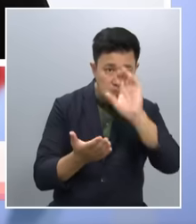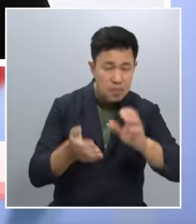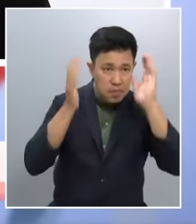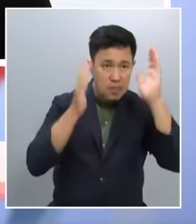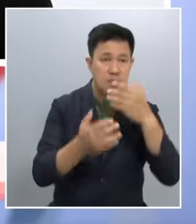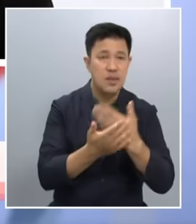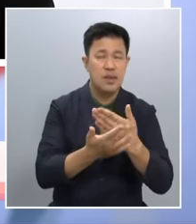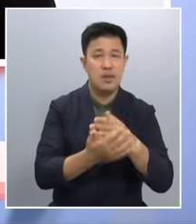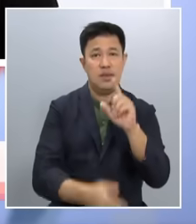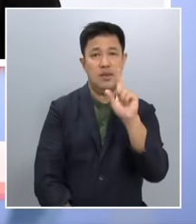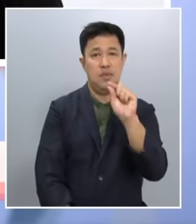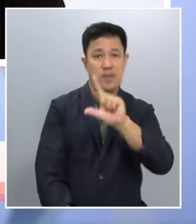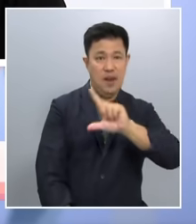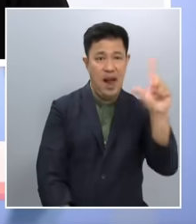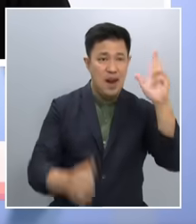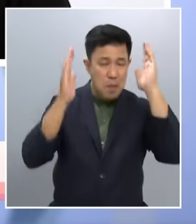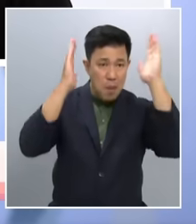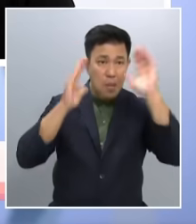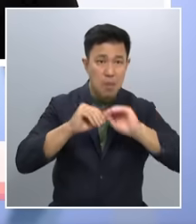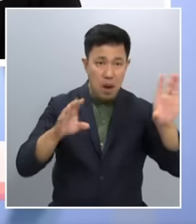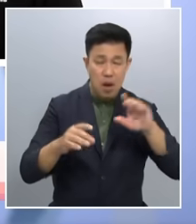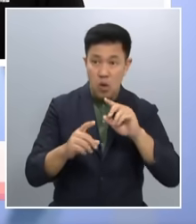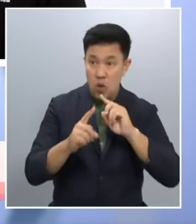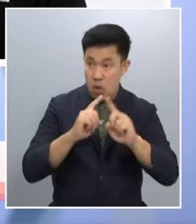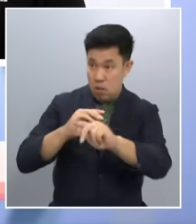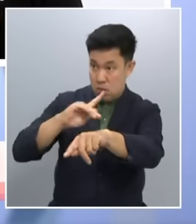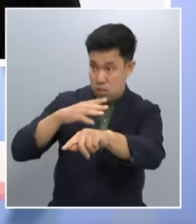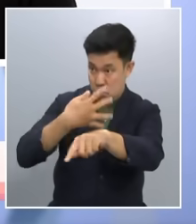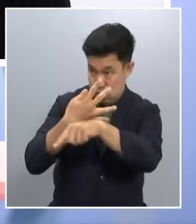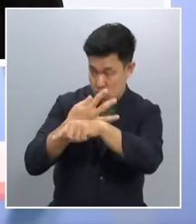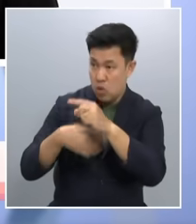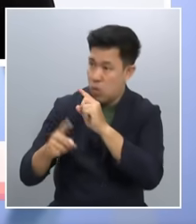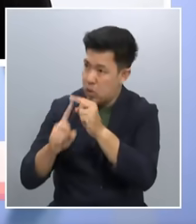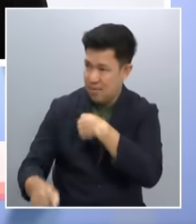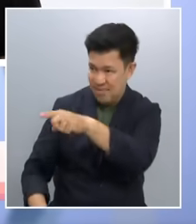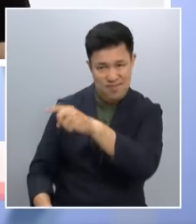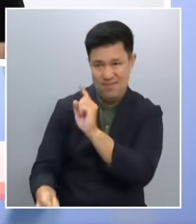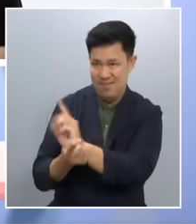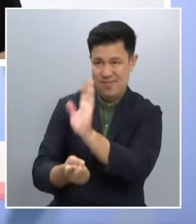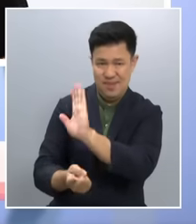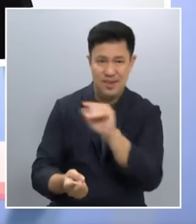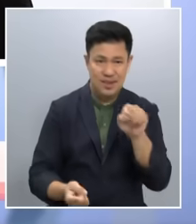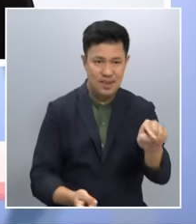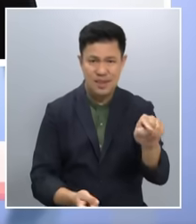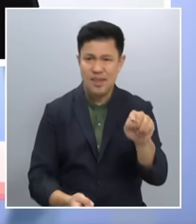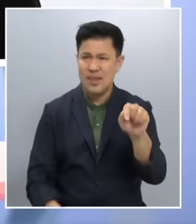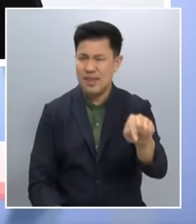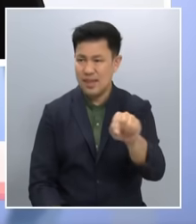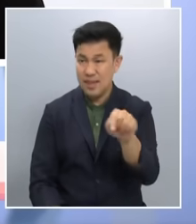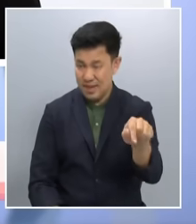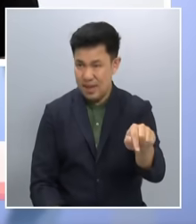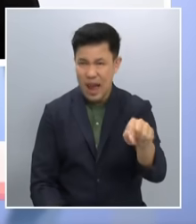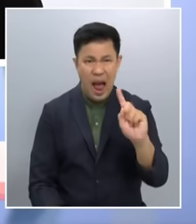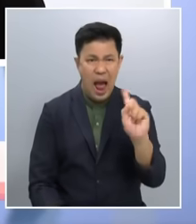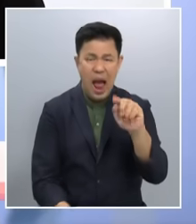20ล้านต้องบอกว่าผมไม่ได้คุยผ่านดีไอคอนนะผมไม่รู้จักกันผมคุยผ่านคนกลางคนหนึ่งนะครับ